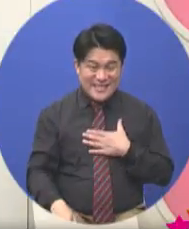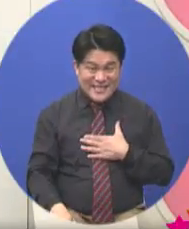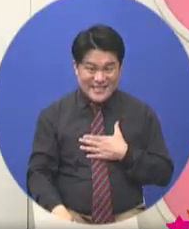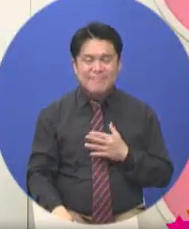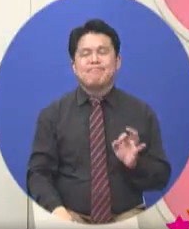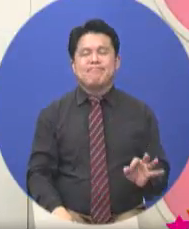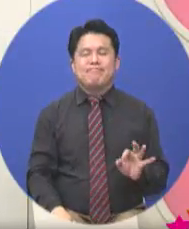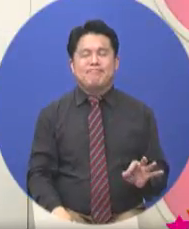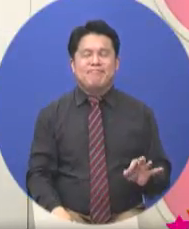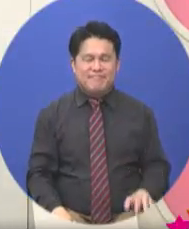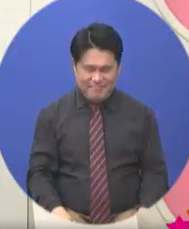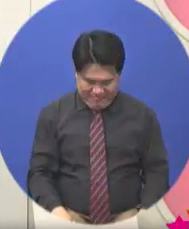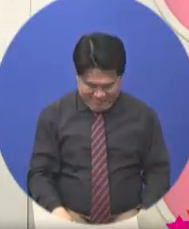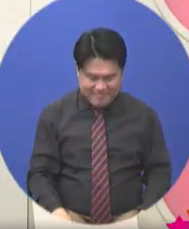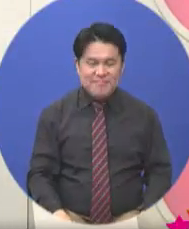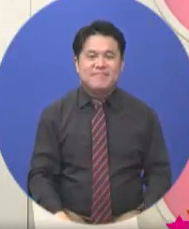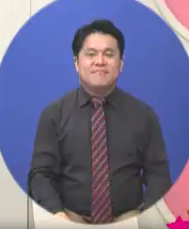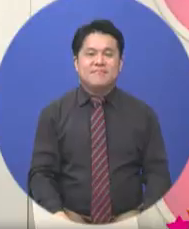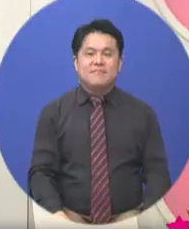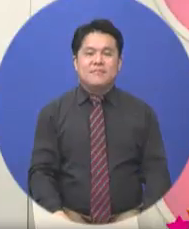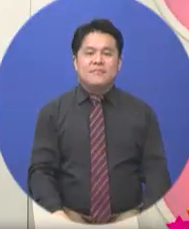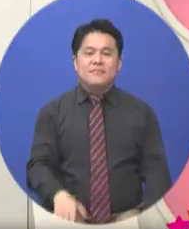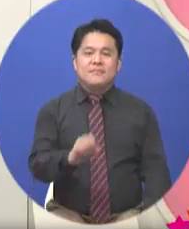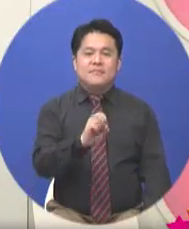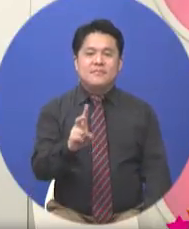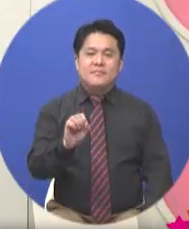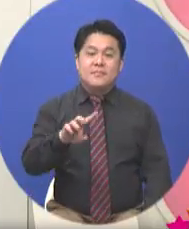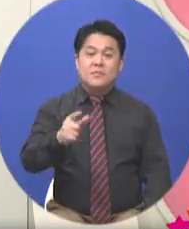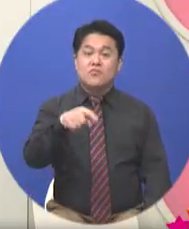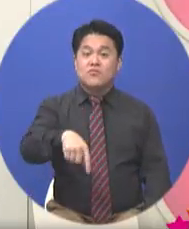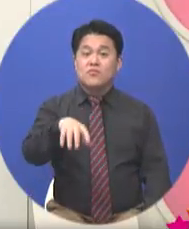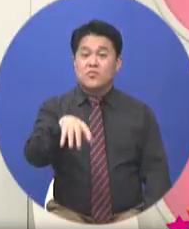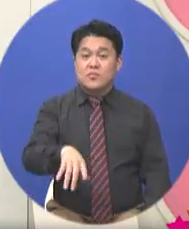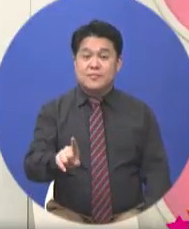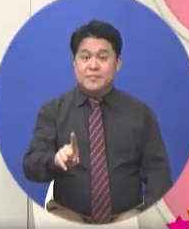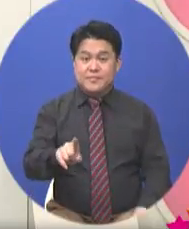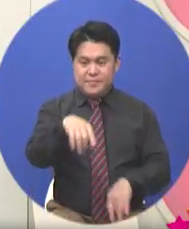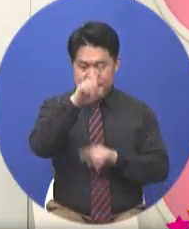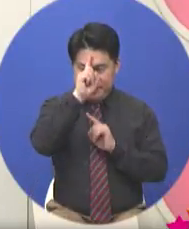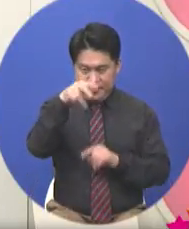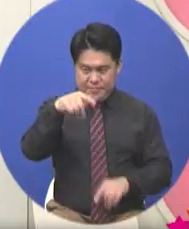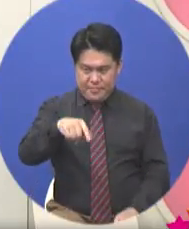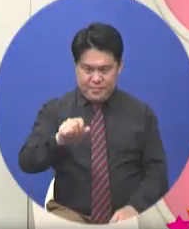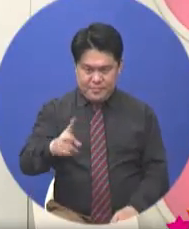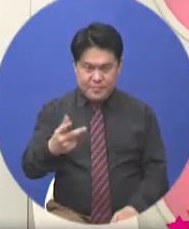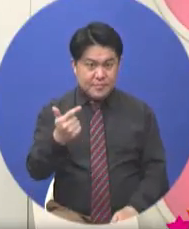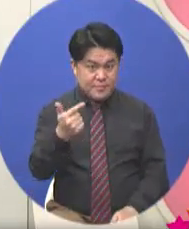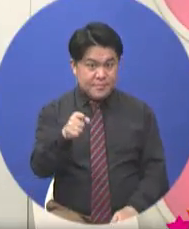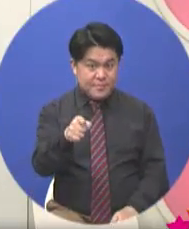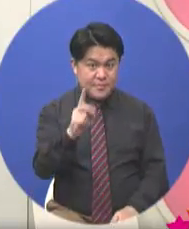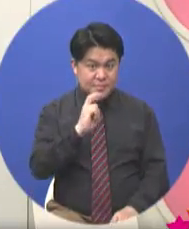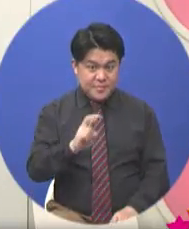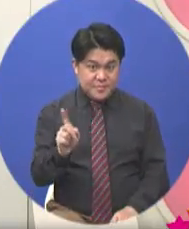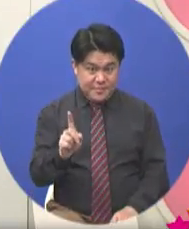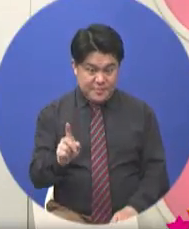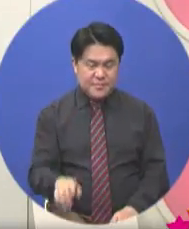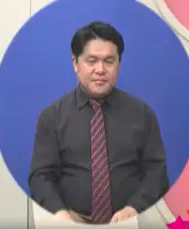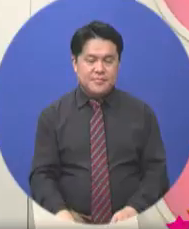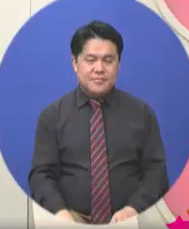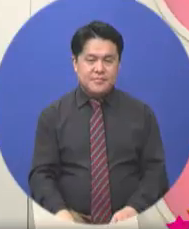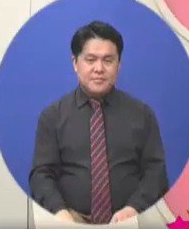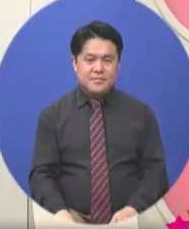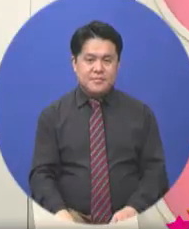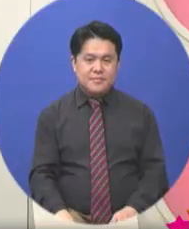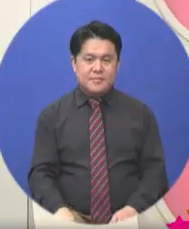예. 네. 네 그래요. 양천구의 예? 이주현 어머님이